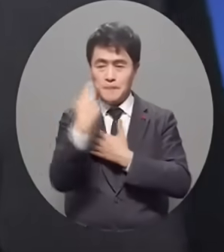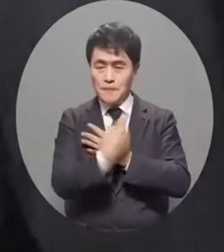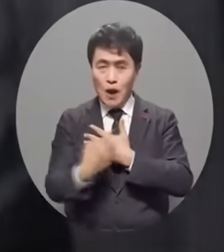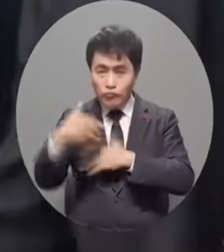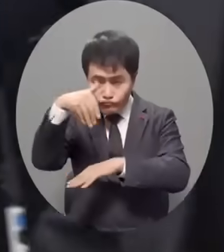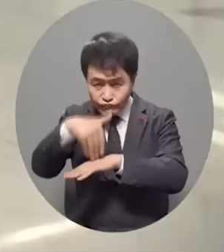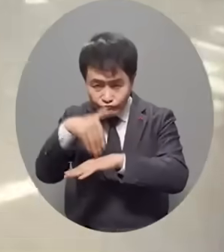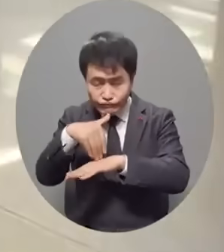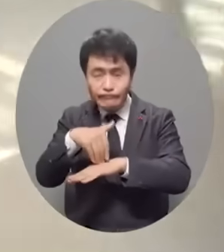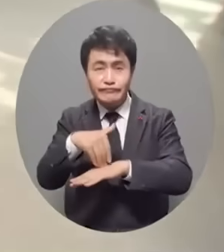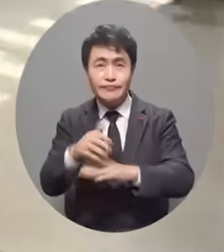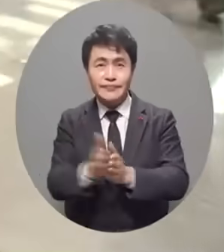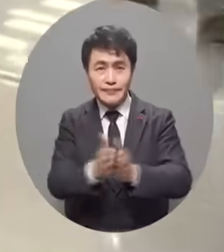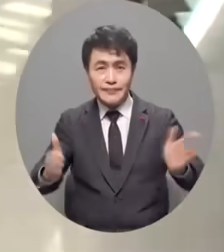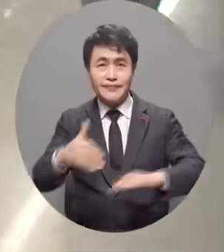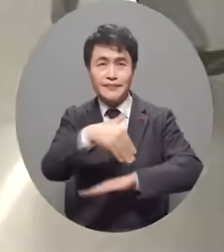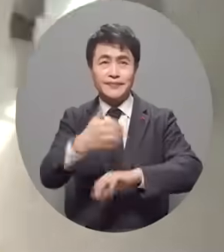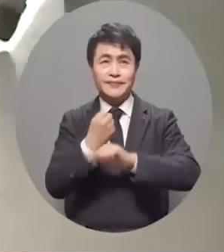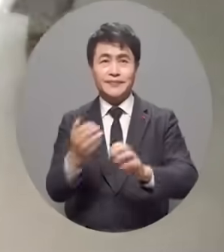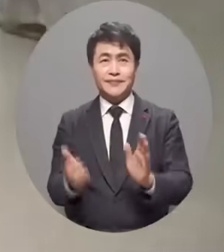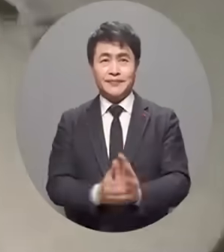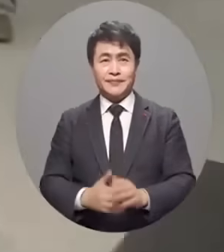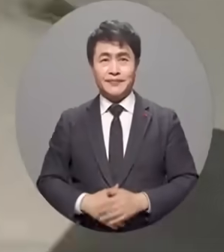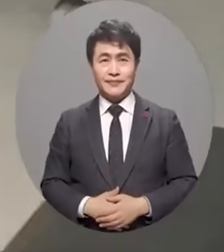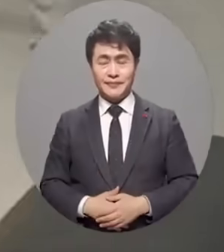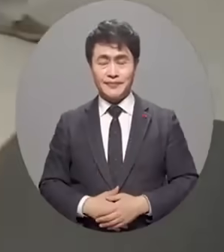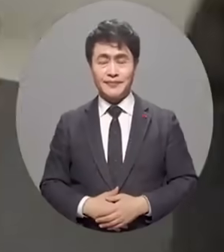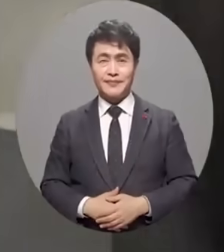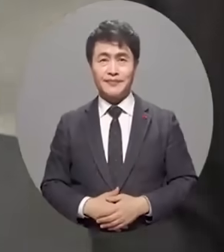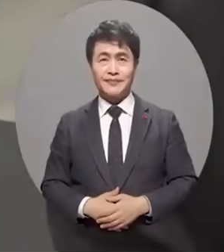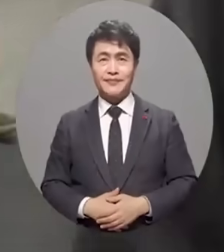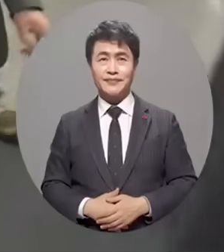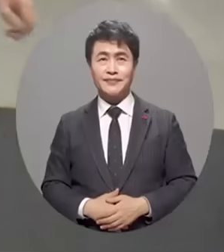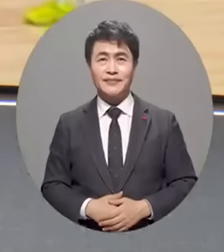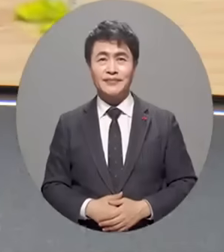돌입할 예정입니다. MBC 뉴스 김수근입니다.